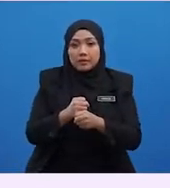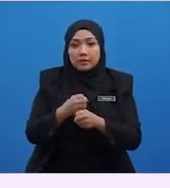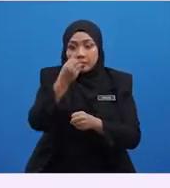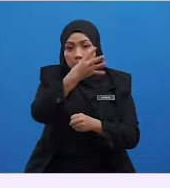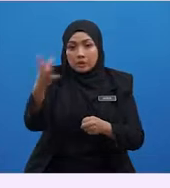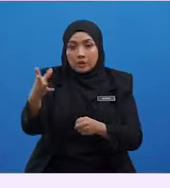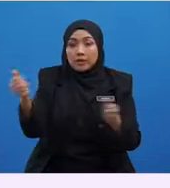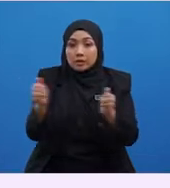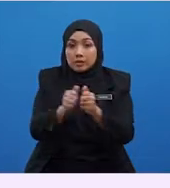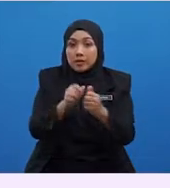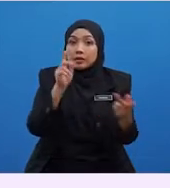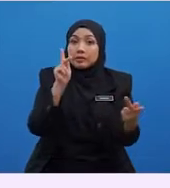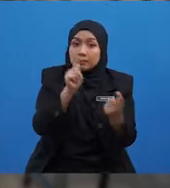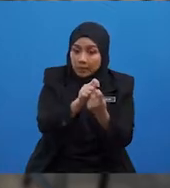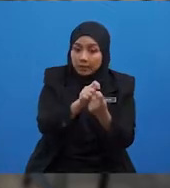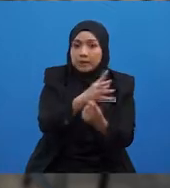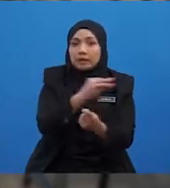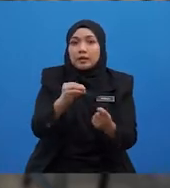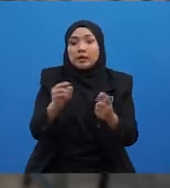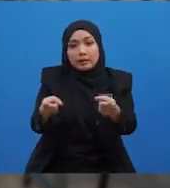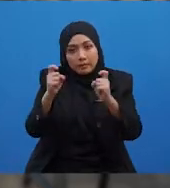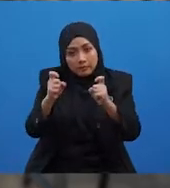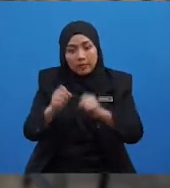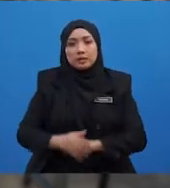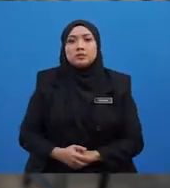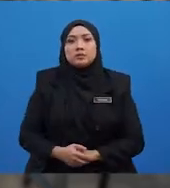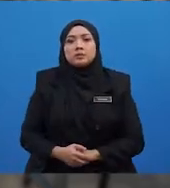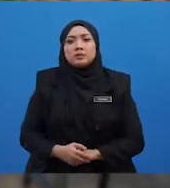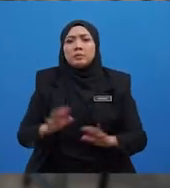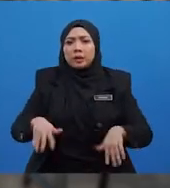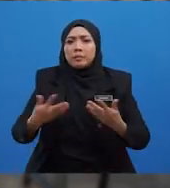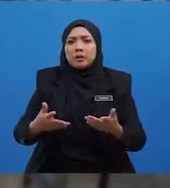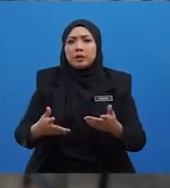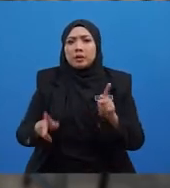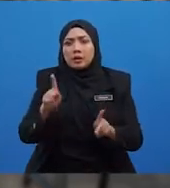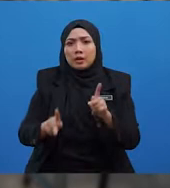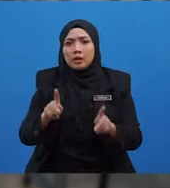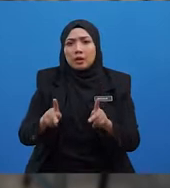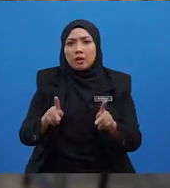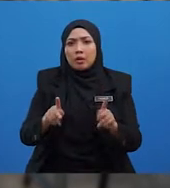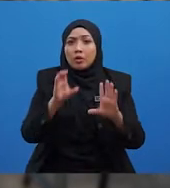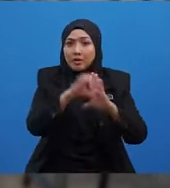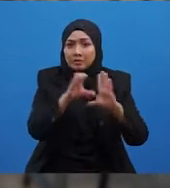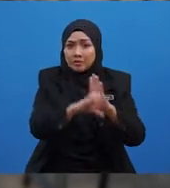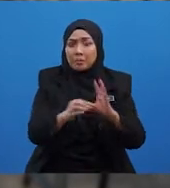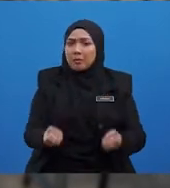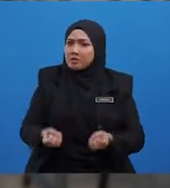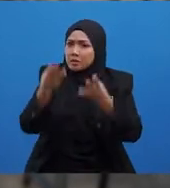tepat dan pantas. Bagaimanakah pula jika data terlalu banyak dalam pangkalan